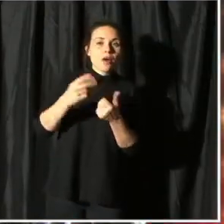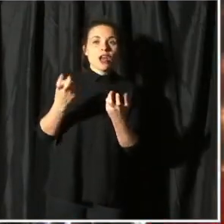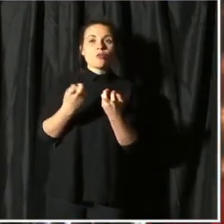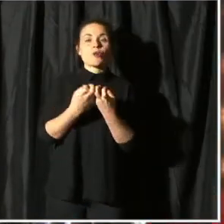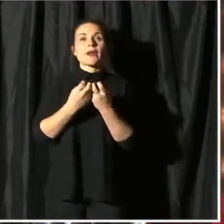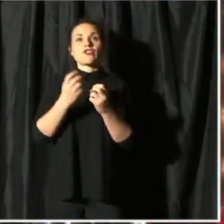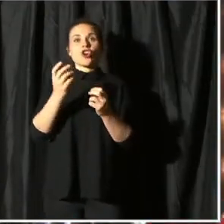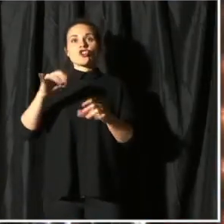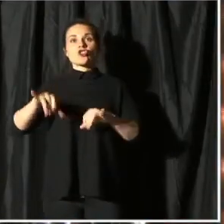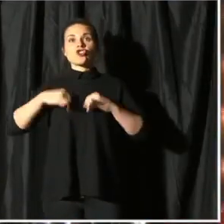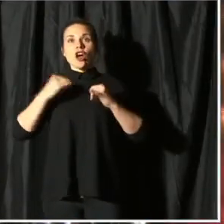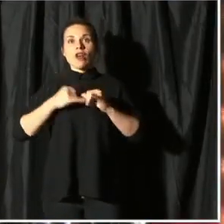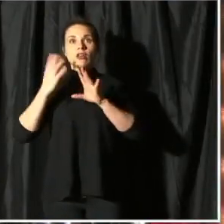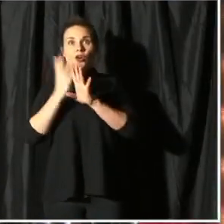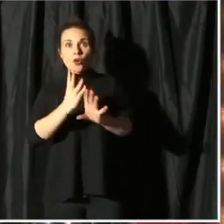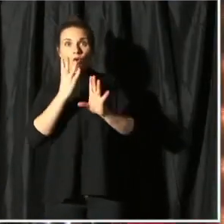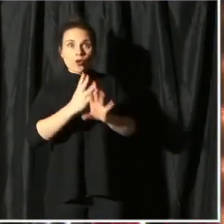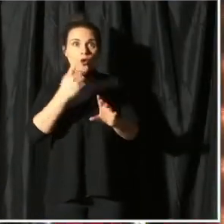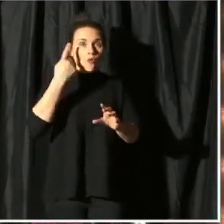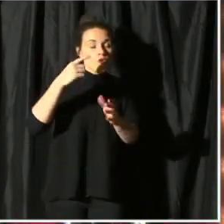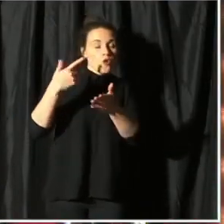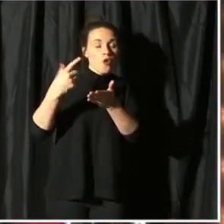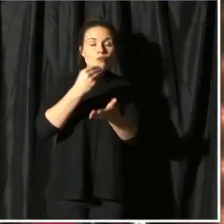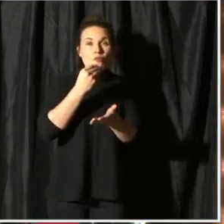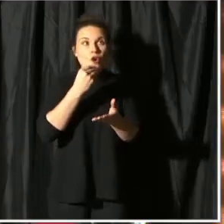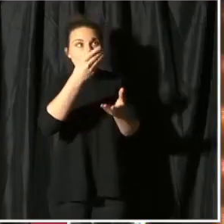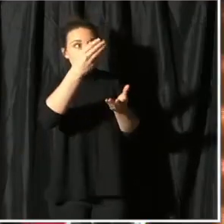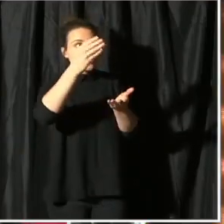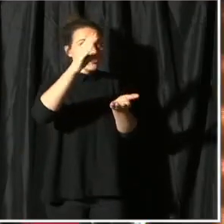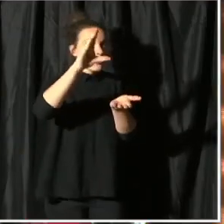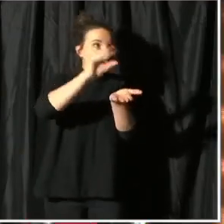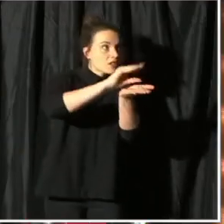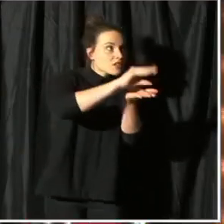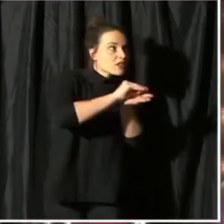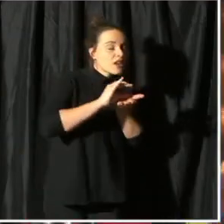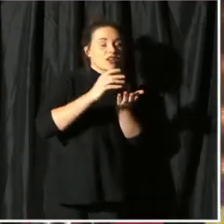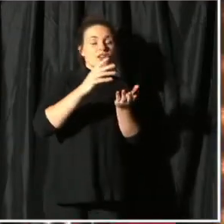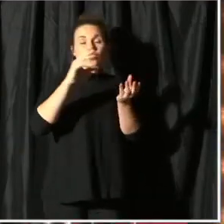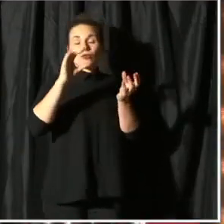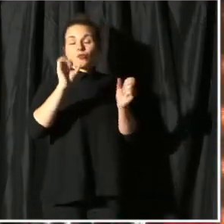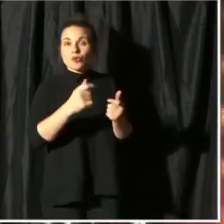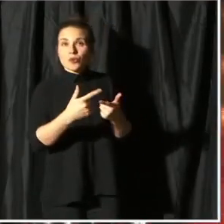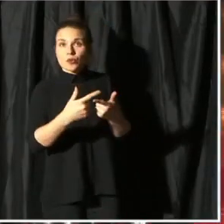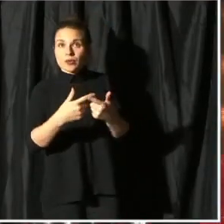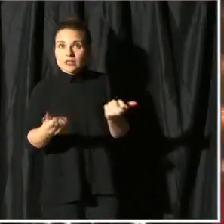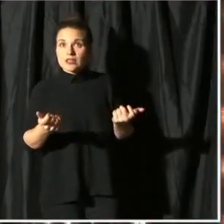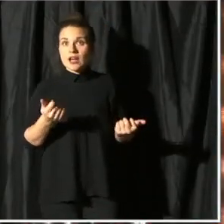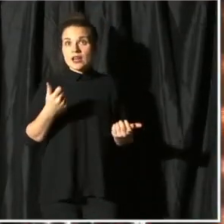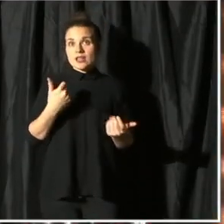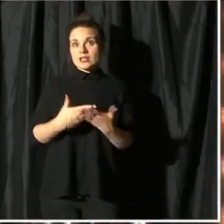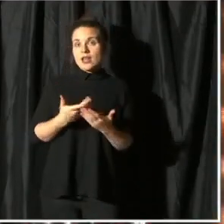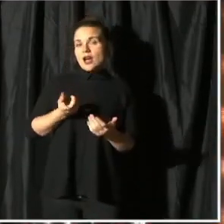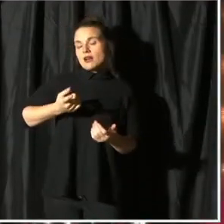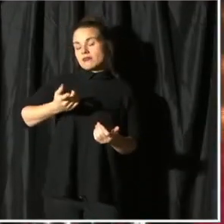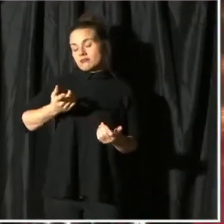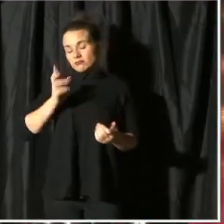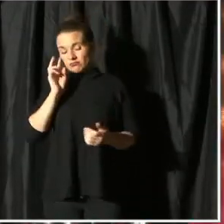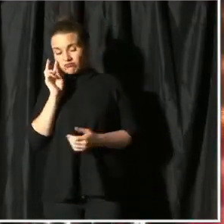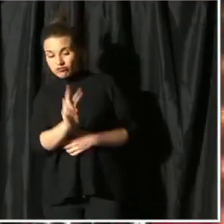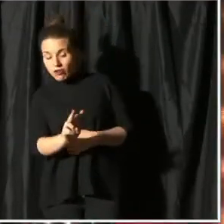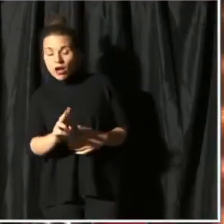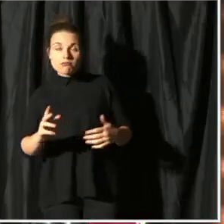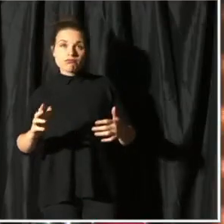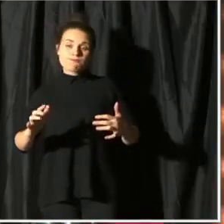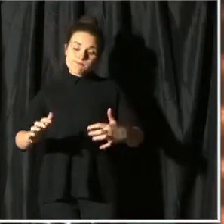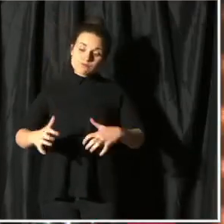dans un pays aussi riche que la france c'est une aberration et je pense que ça ça mérite évidemment tout tout notre colère et surtout